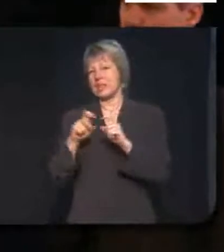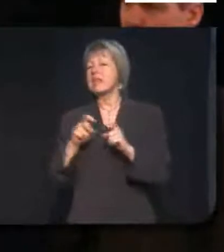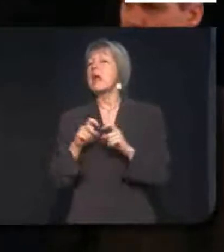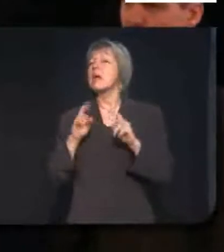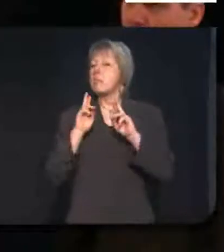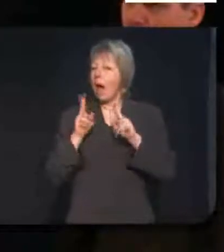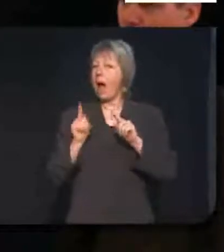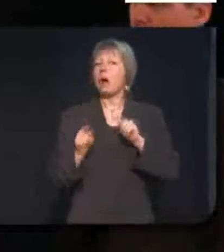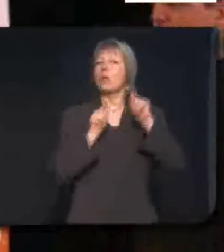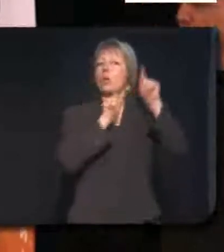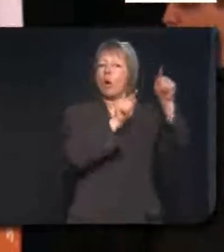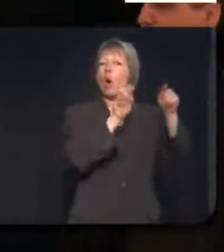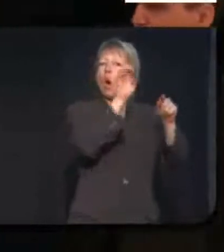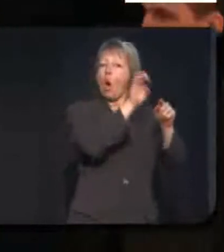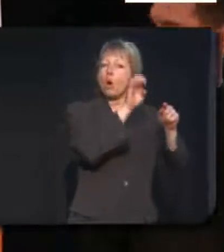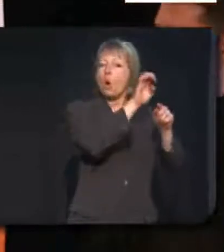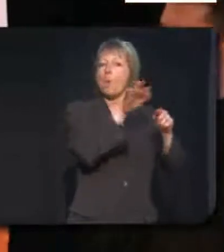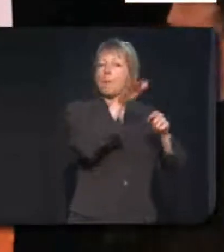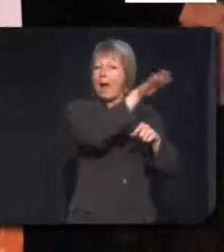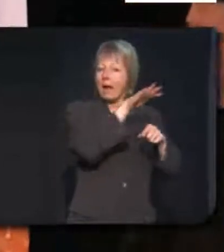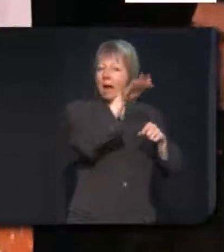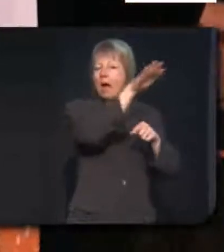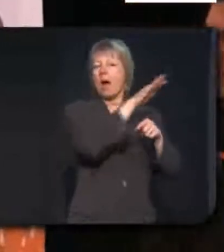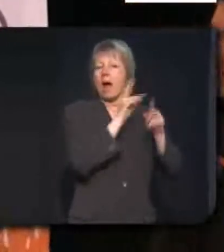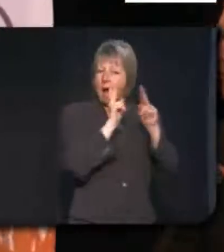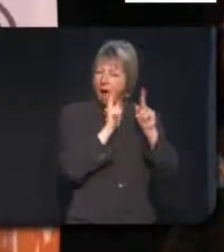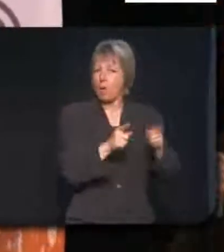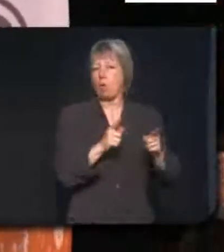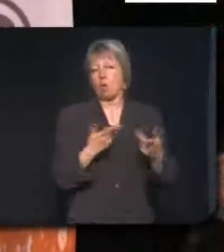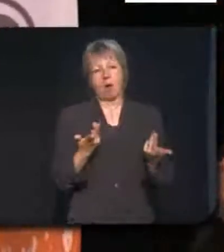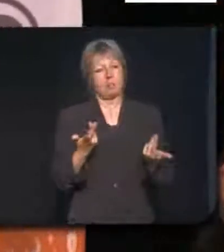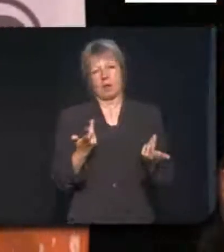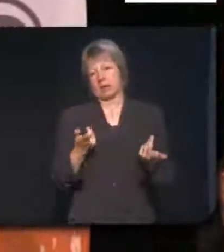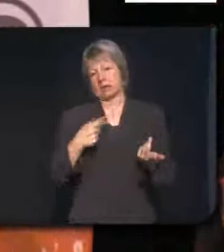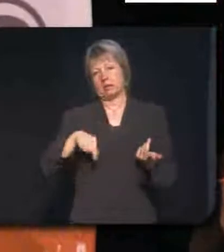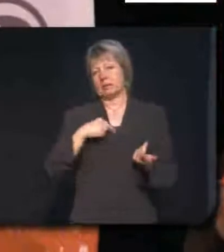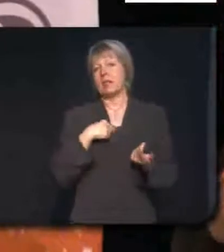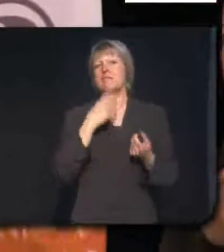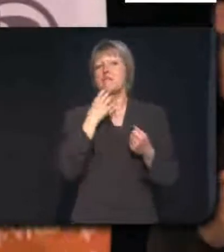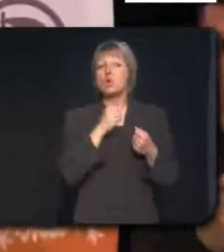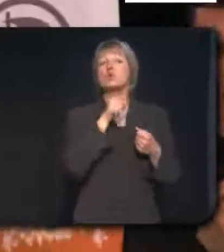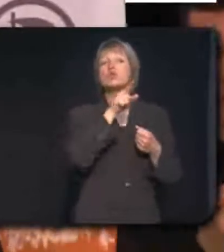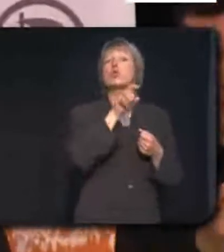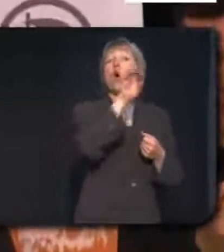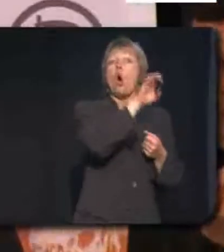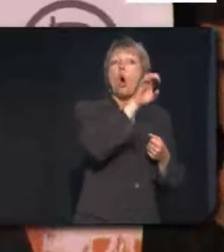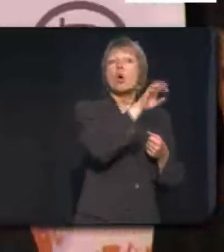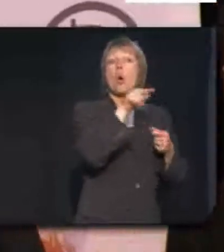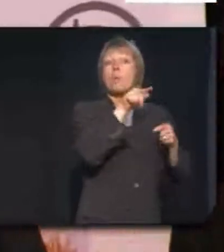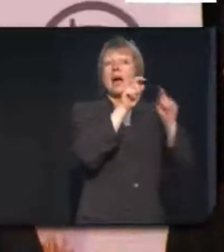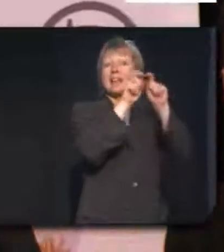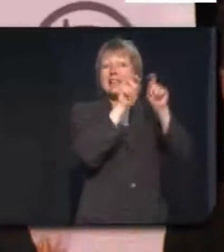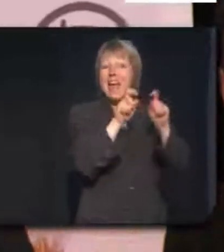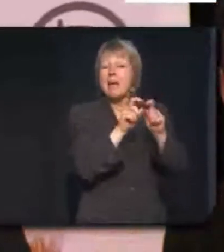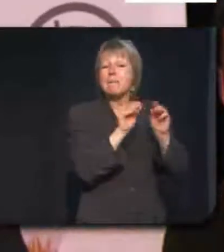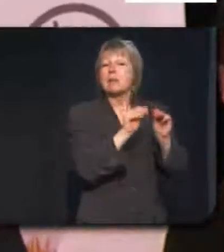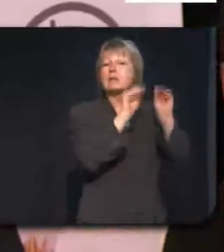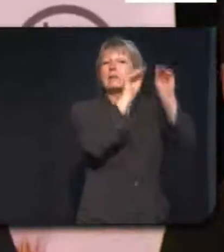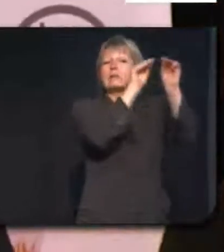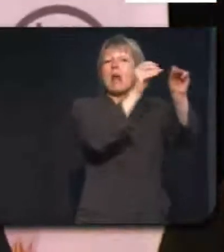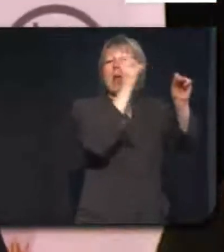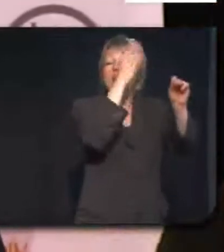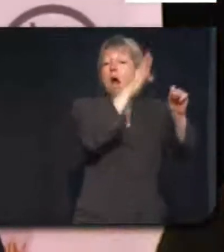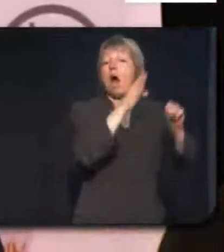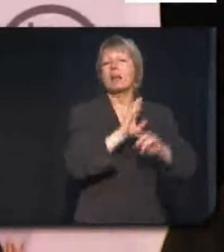und der Punkt dass wir dort ansetzen wollen auf der europäischen Ebene und nicht nur auf der nationalen Ebene an diesen Thematiken rum